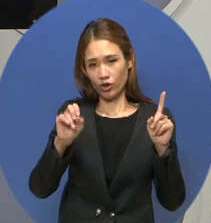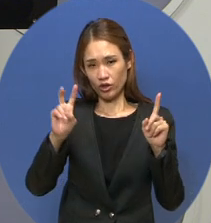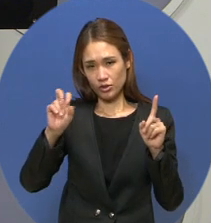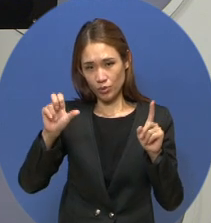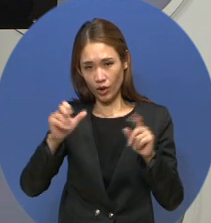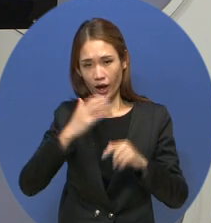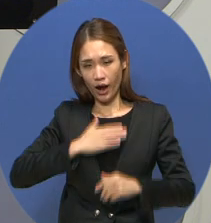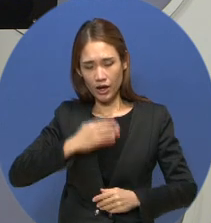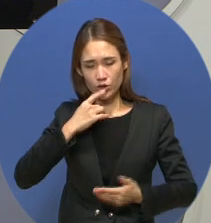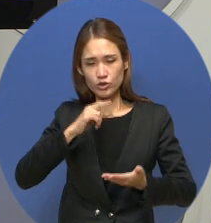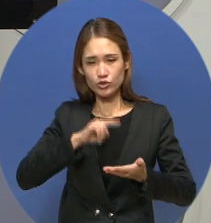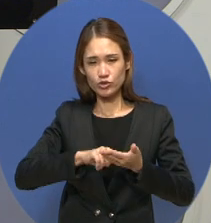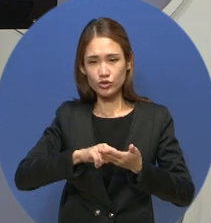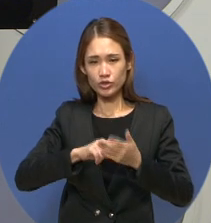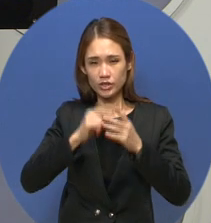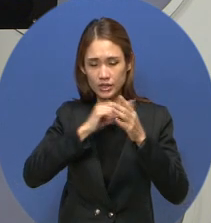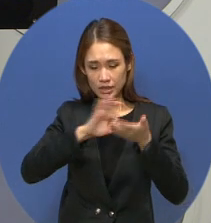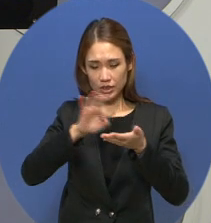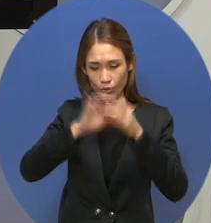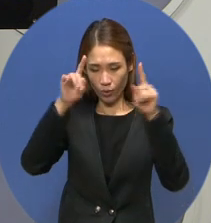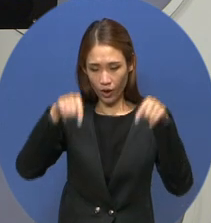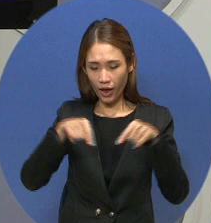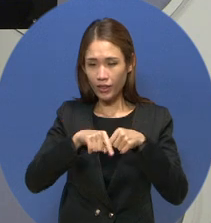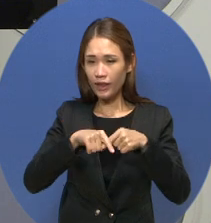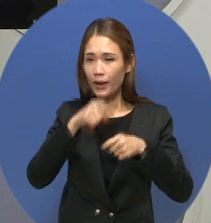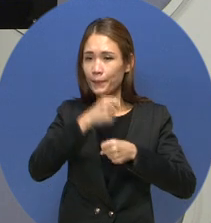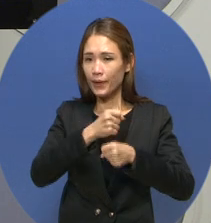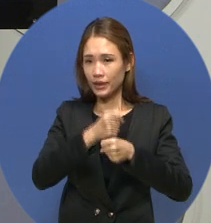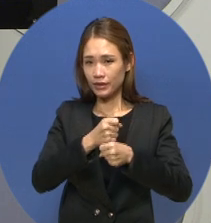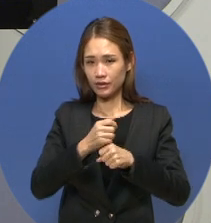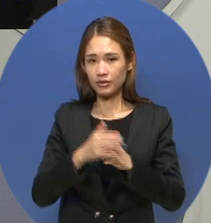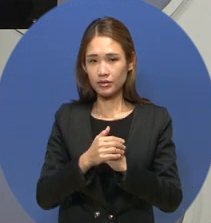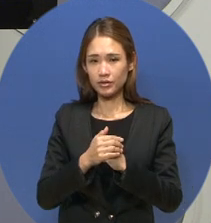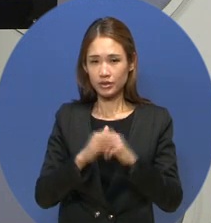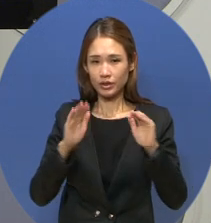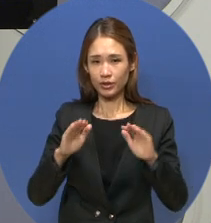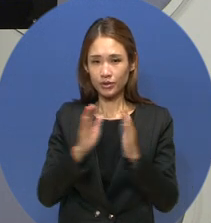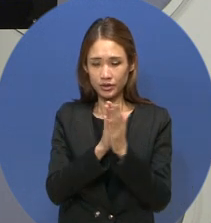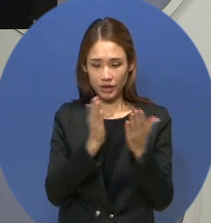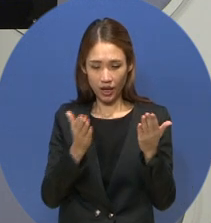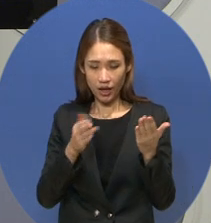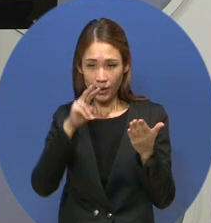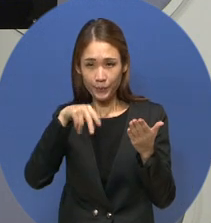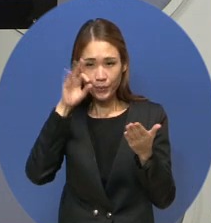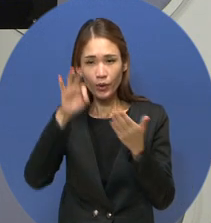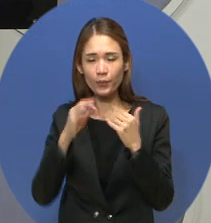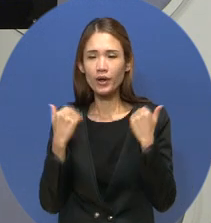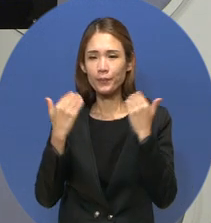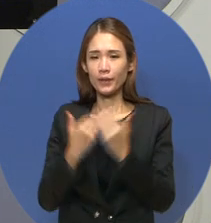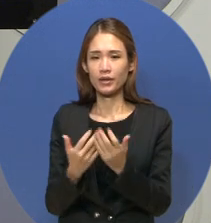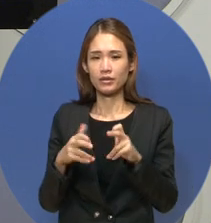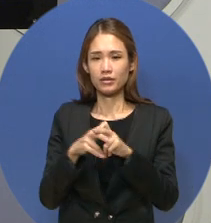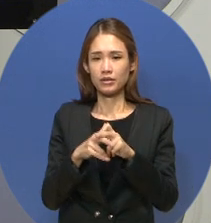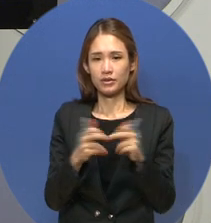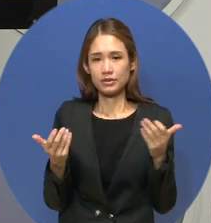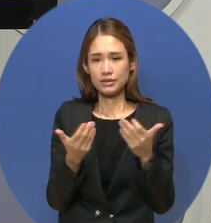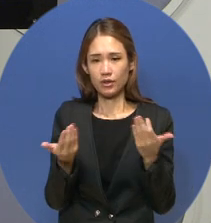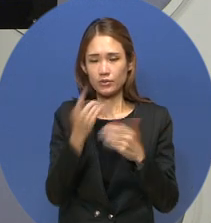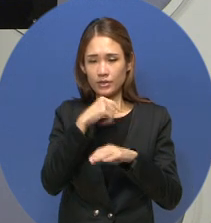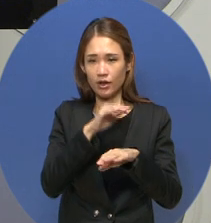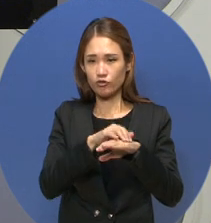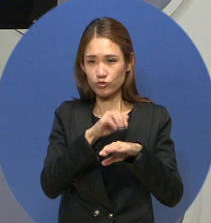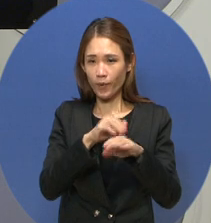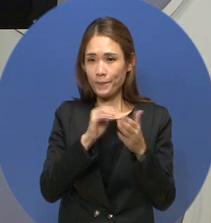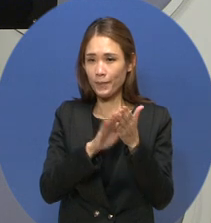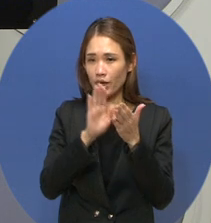이용 안내서 를 발간했습니다 이번 책에는 발 달 산디 센터에서 어떤 직업 체험과 훈련을 받는지 호연